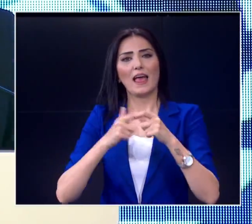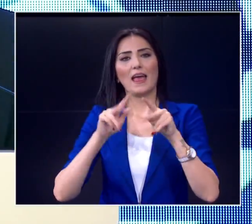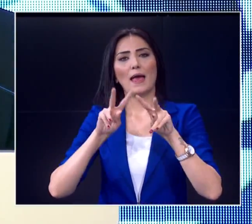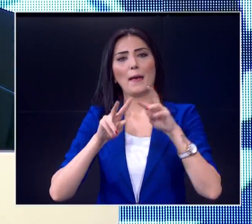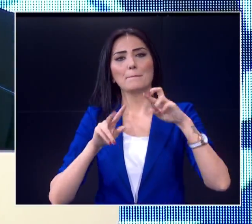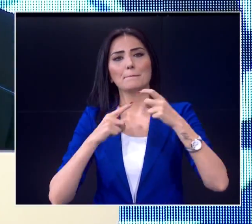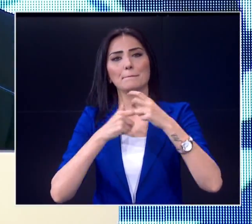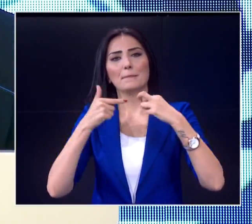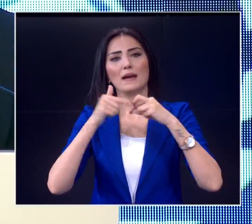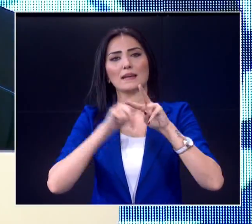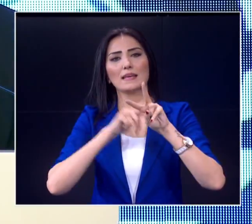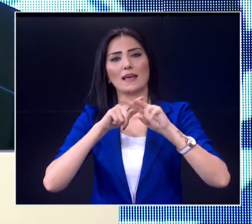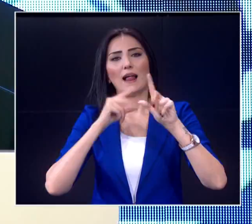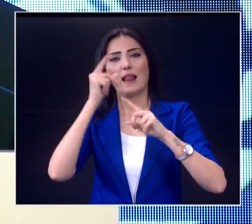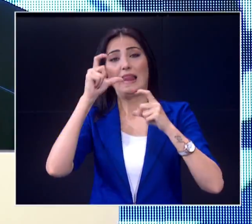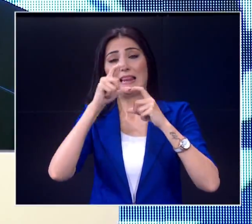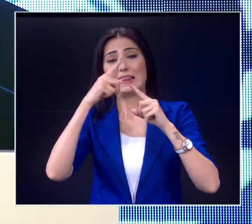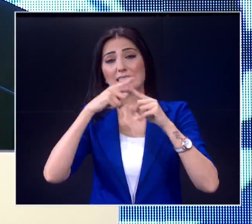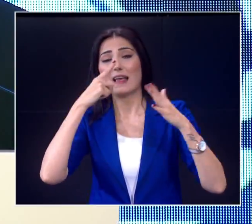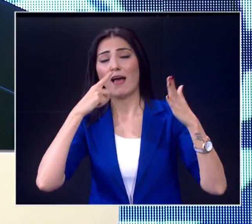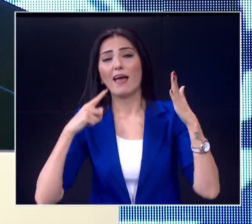Emperyalist özlemler, hedefler